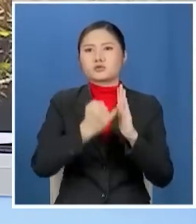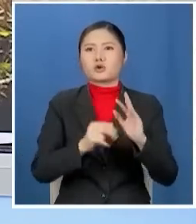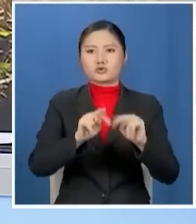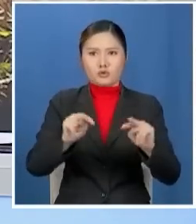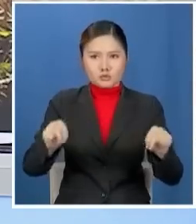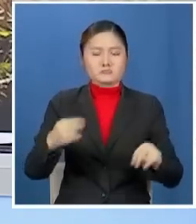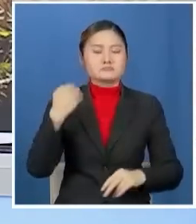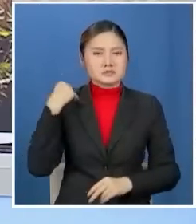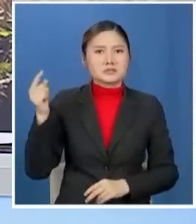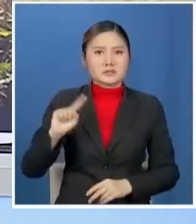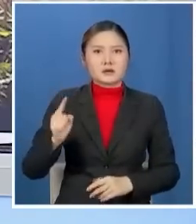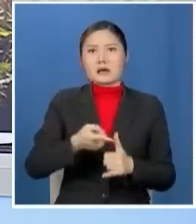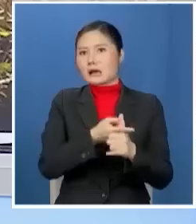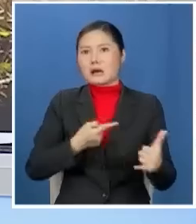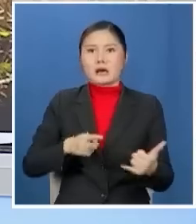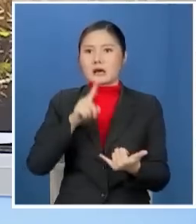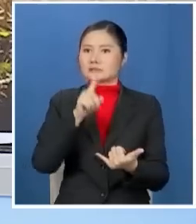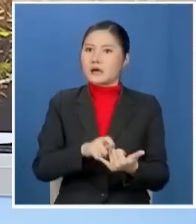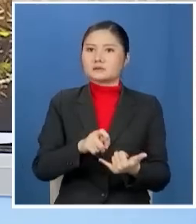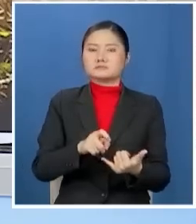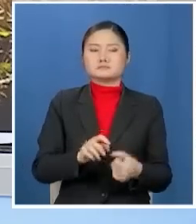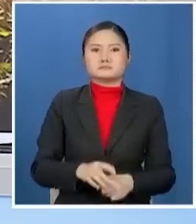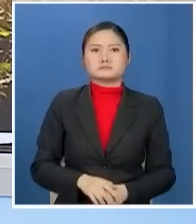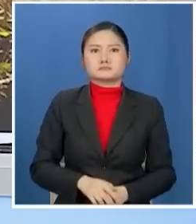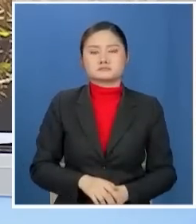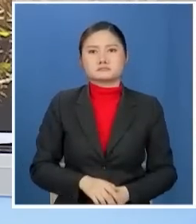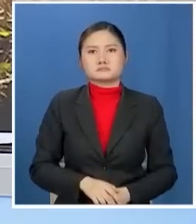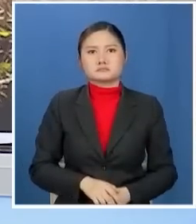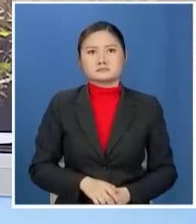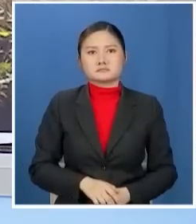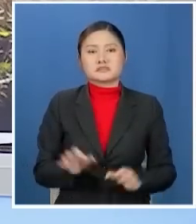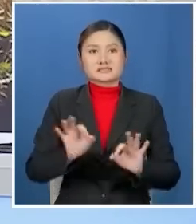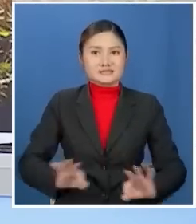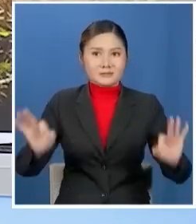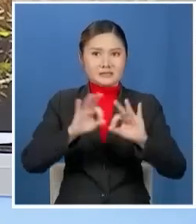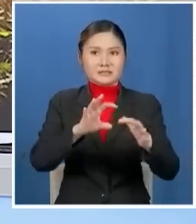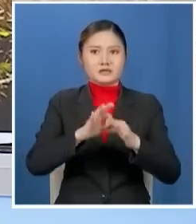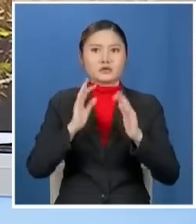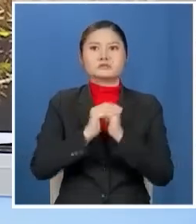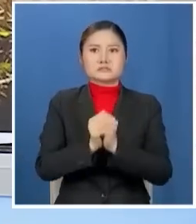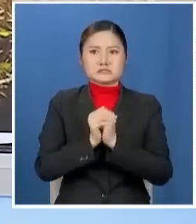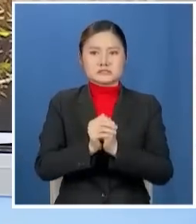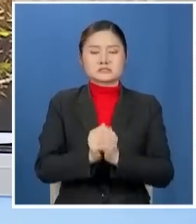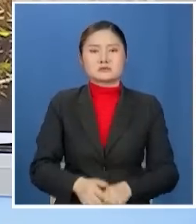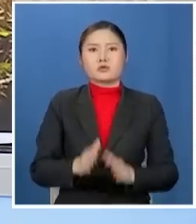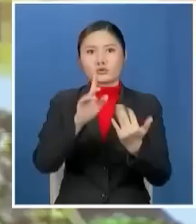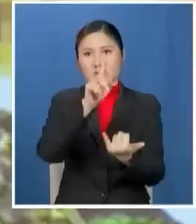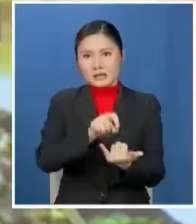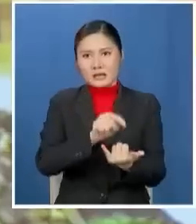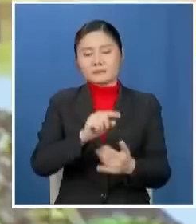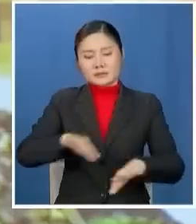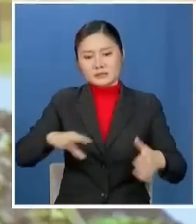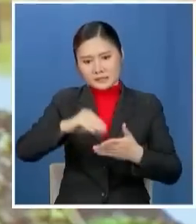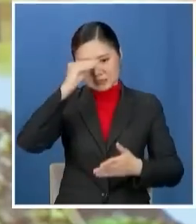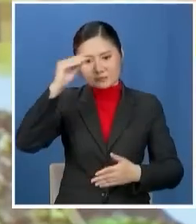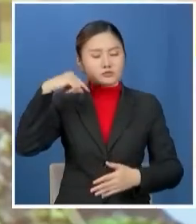เนี่ยเอาอีกแล้วเป็นเหตุฆาตกรรมอำพรางที่ไม่ธรรมดาและที่สำคัญเกี่ยวข้องกับคนจีนอีกแล้วคนตายเป็นนักศึกษ